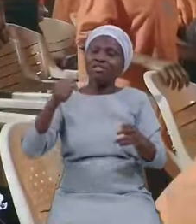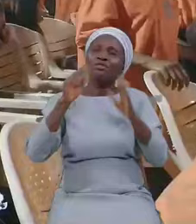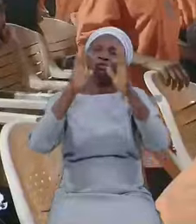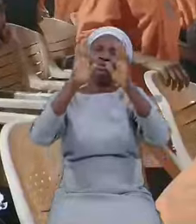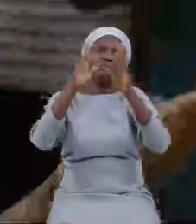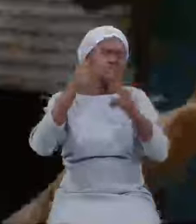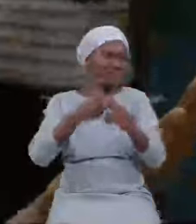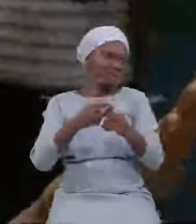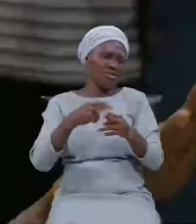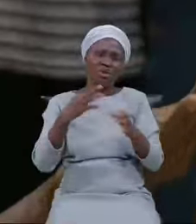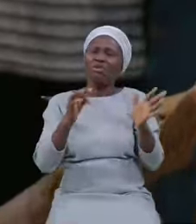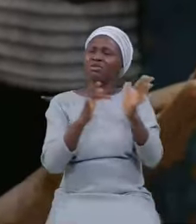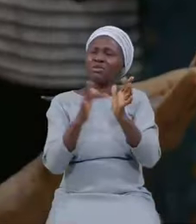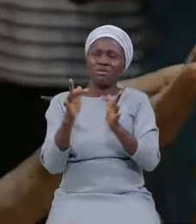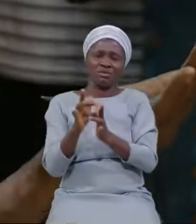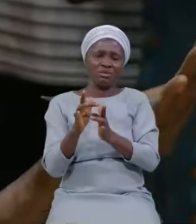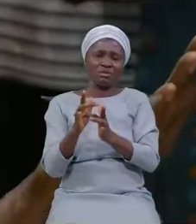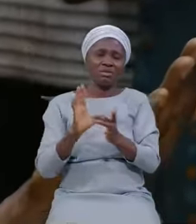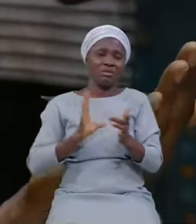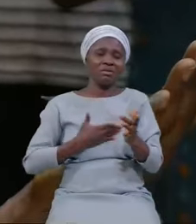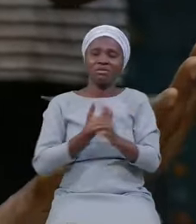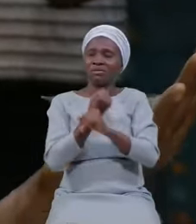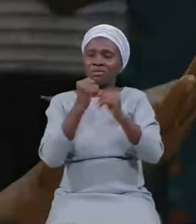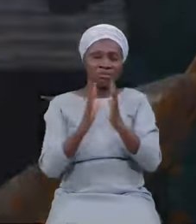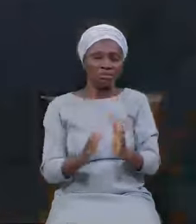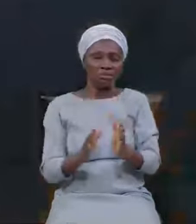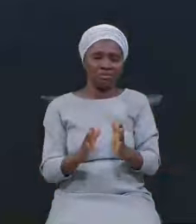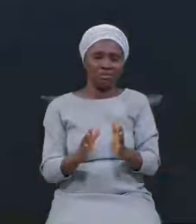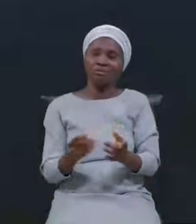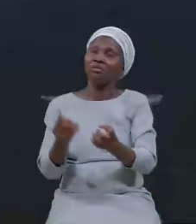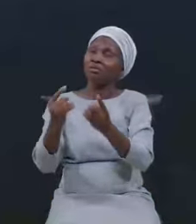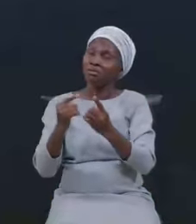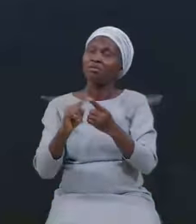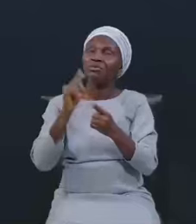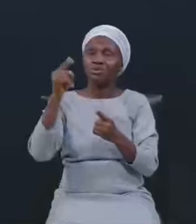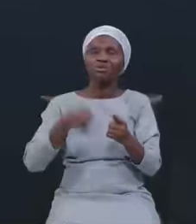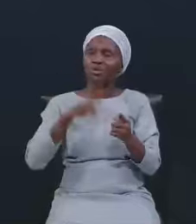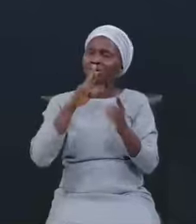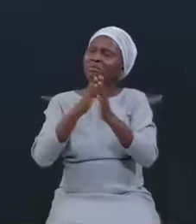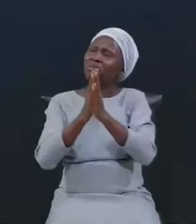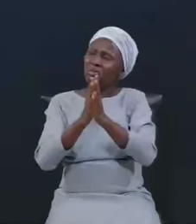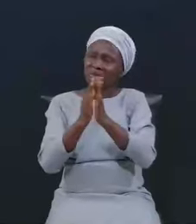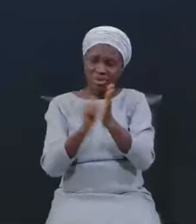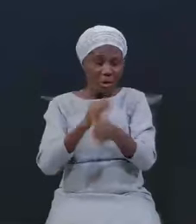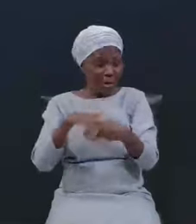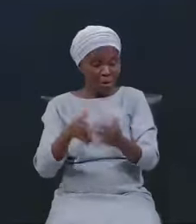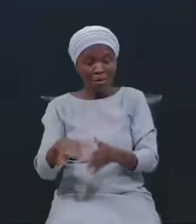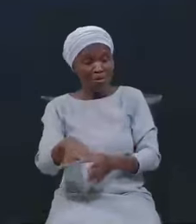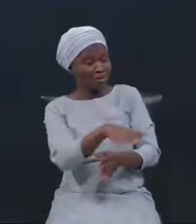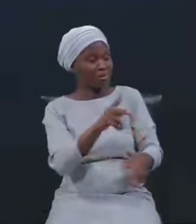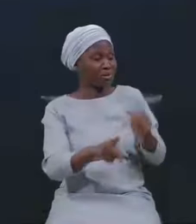nous venons à toi, demandant que tous ceux-là qui ont répondu à ton message